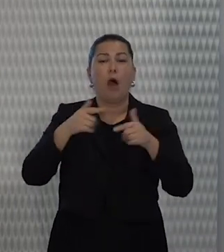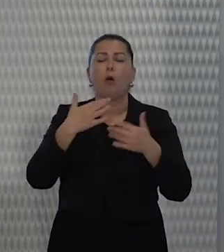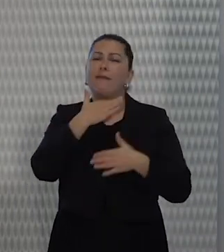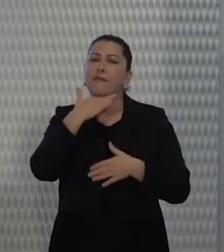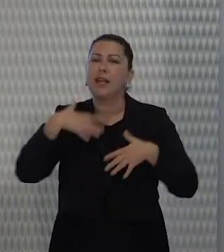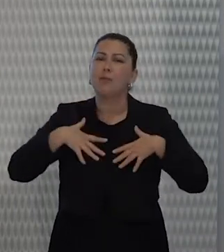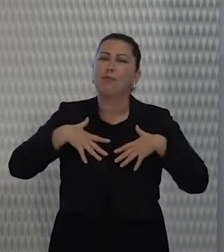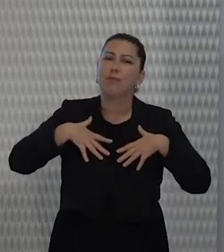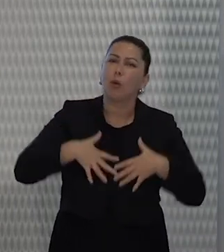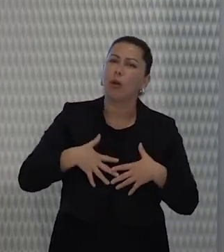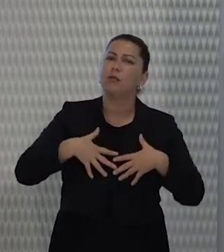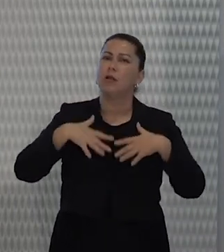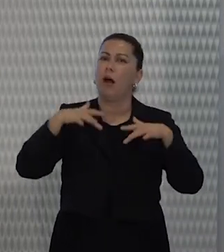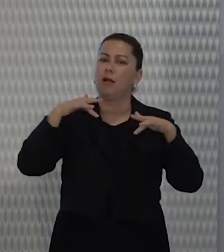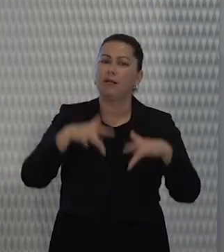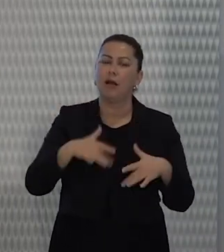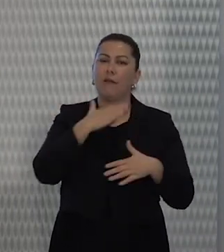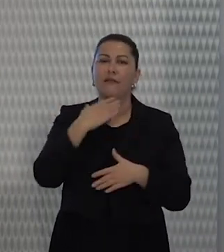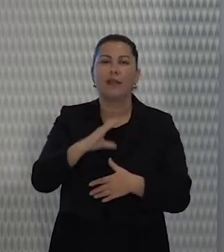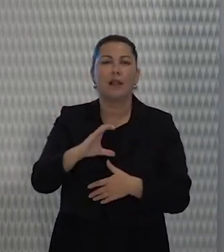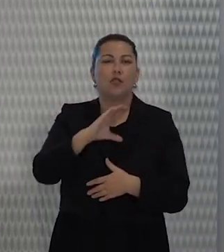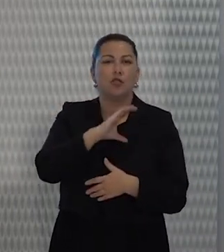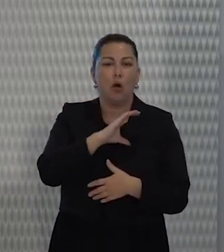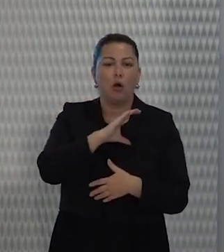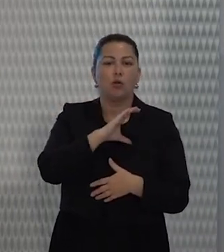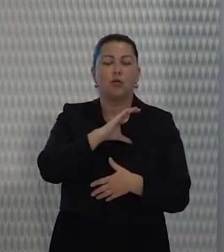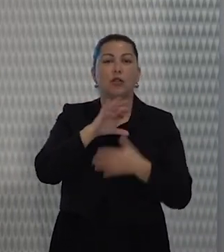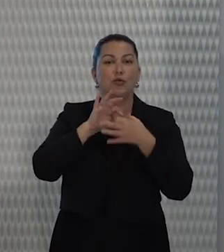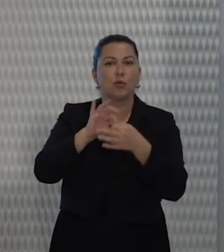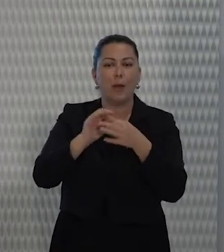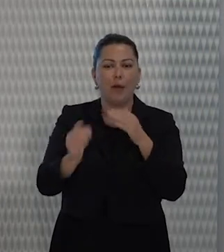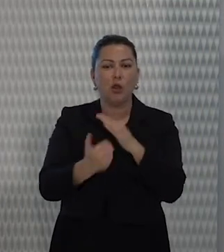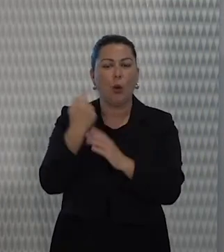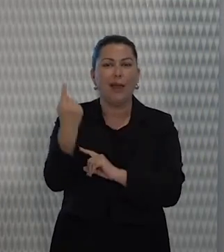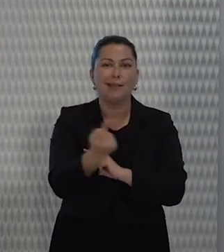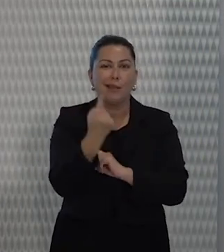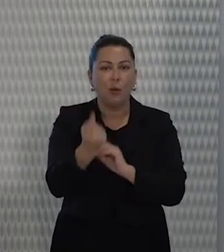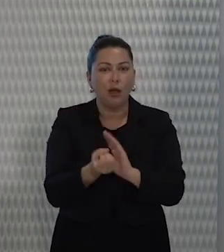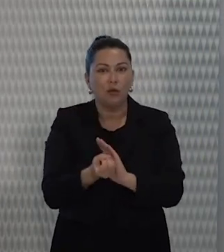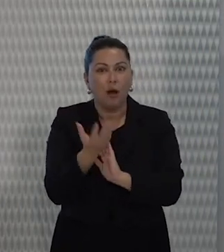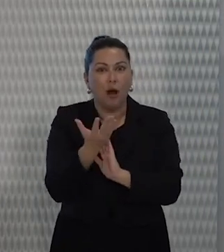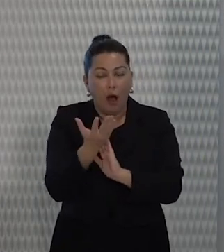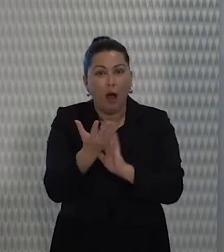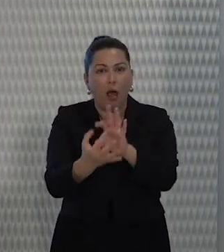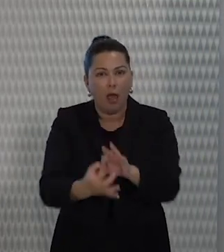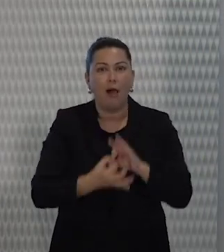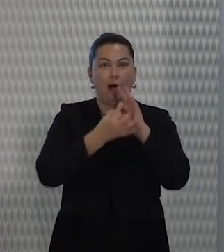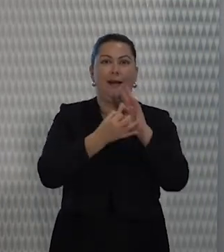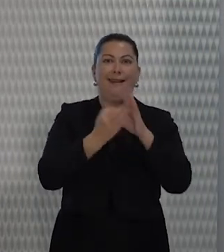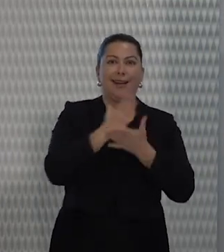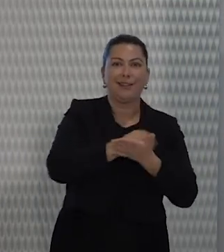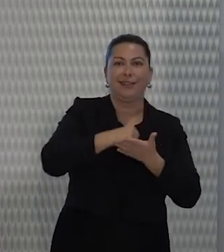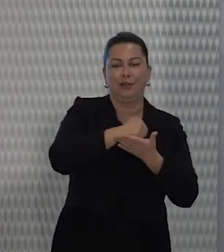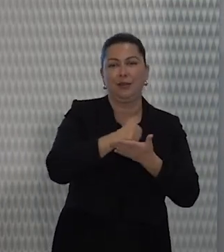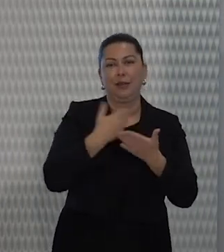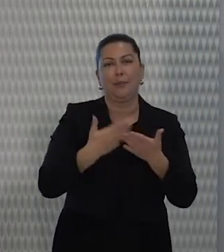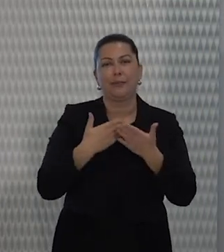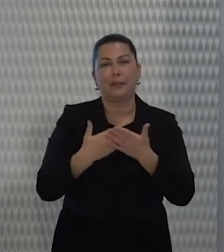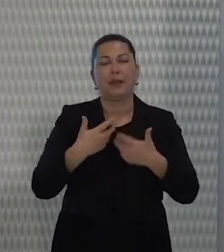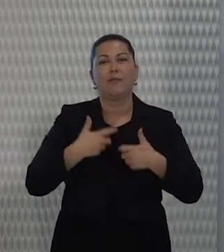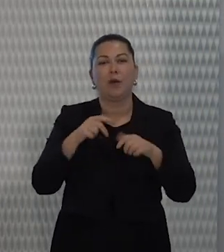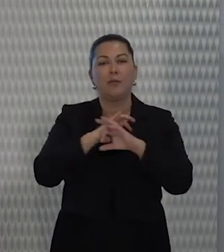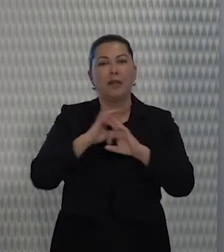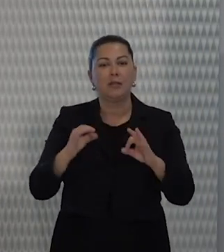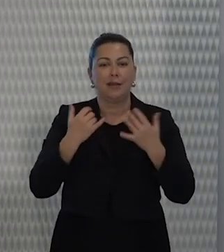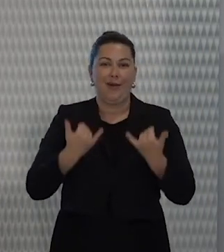diese Chancen, die sich aus dieser neuen Situation ergeben, auch nutzen zu können. Aus diesem Grund freue ich mich sehr, dass wir